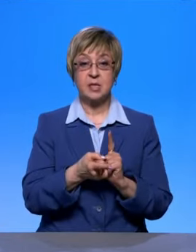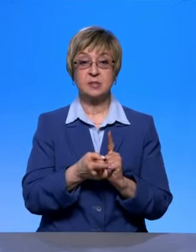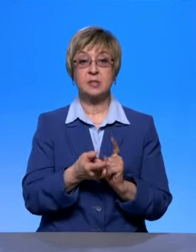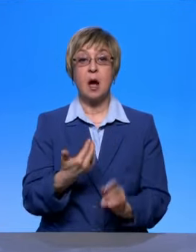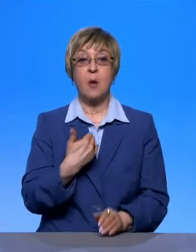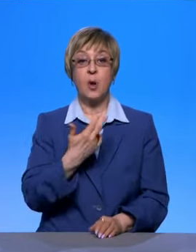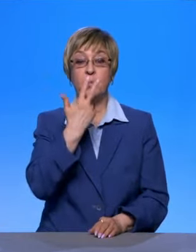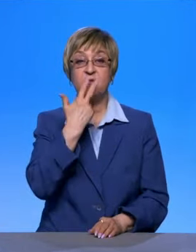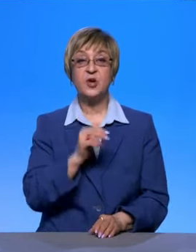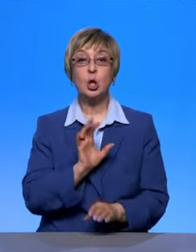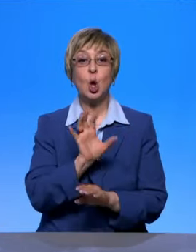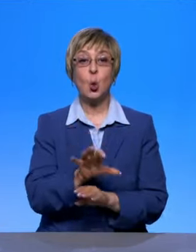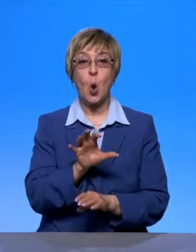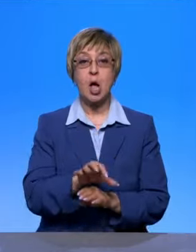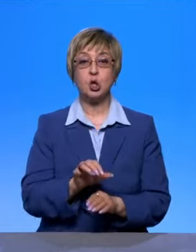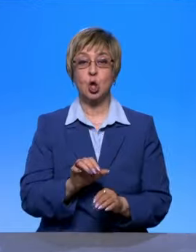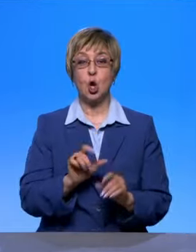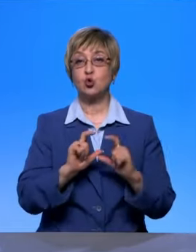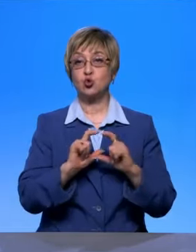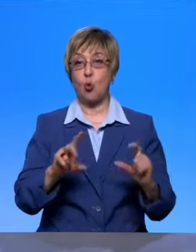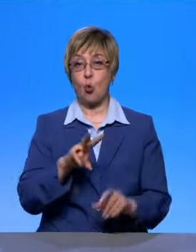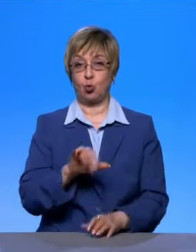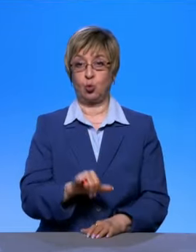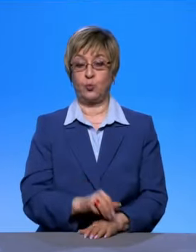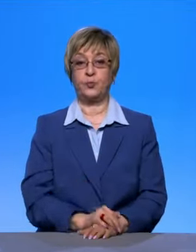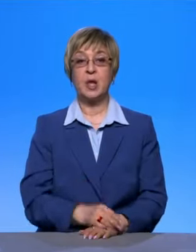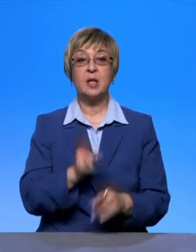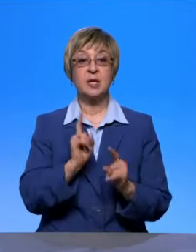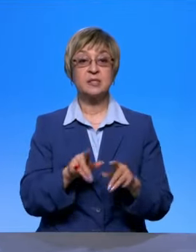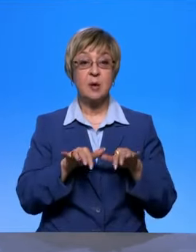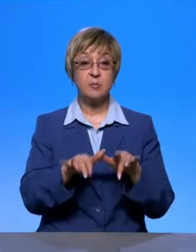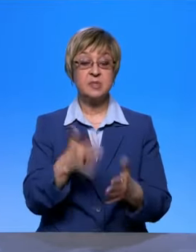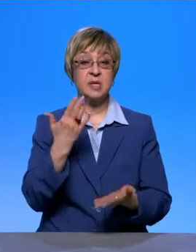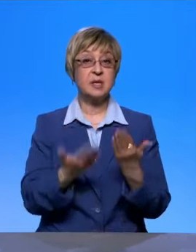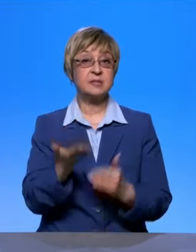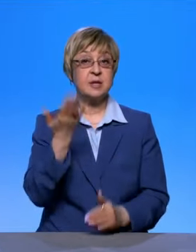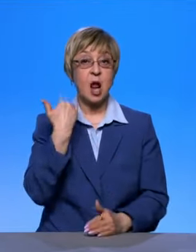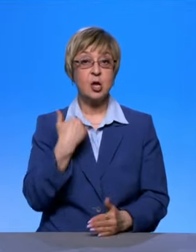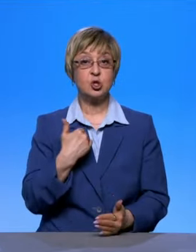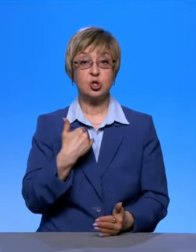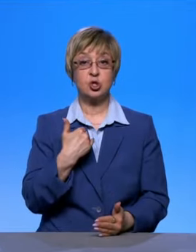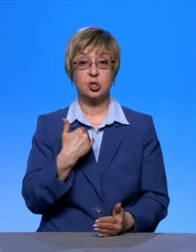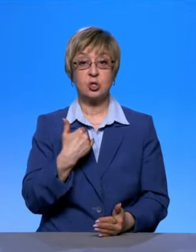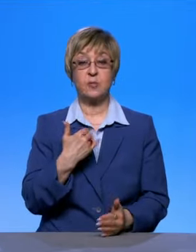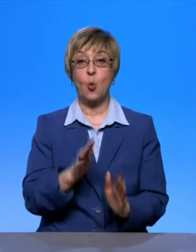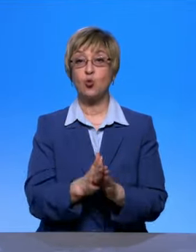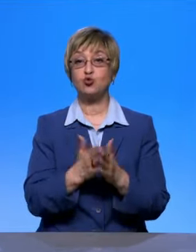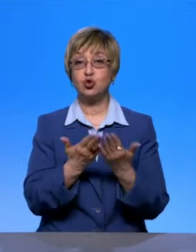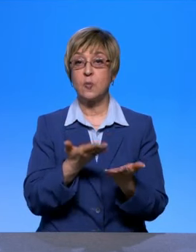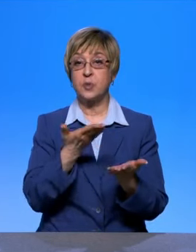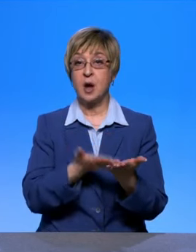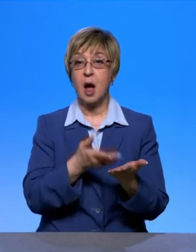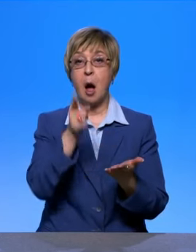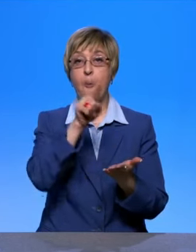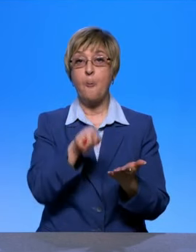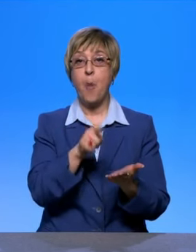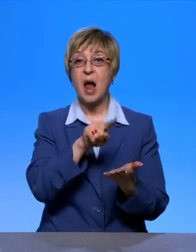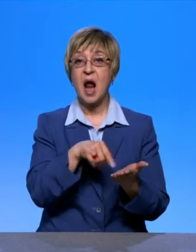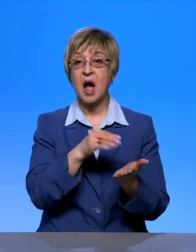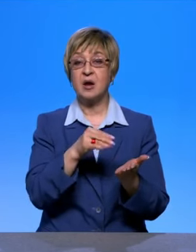привыкли ругать школу. На самом деле, если раньше пришел учебник, открыл параграф такой-то, читаем, там,